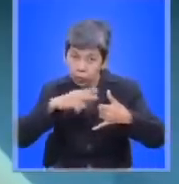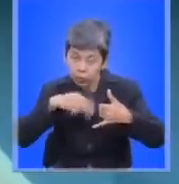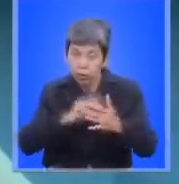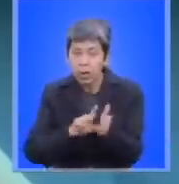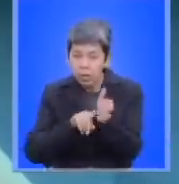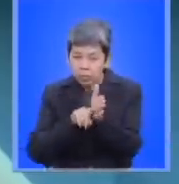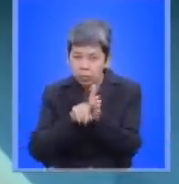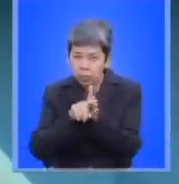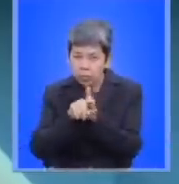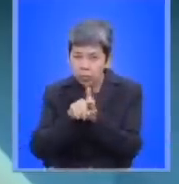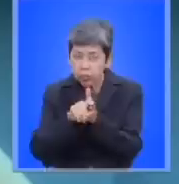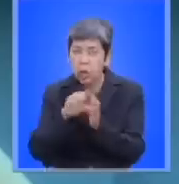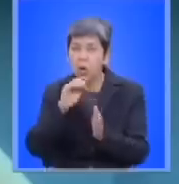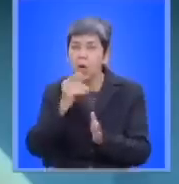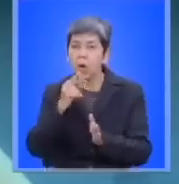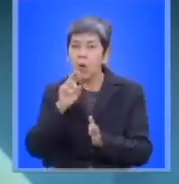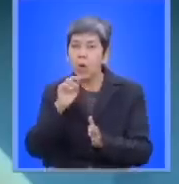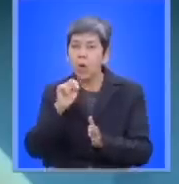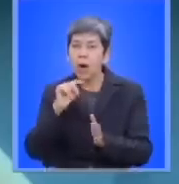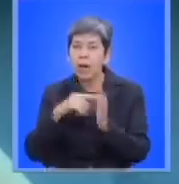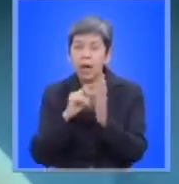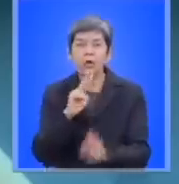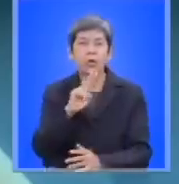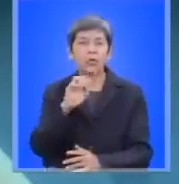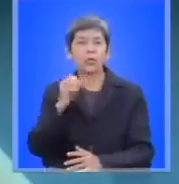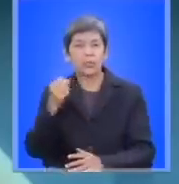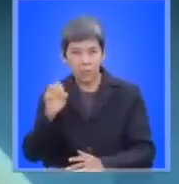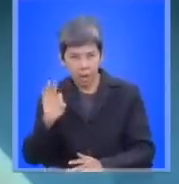ไวรัสโคโรนา2019เนี่ย